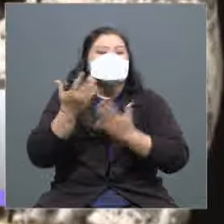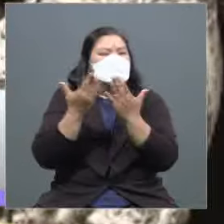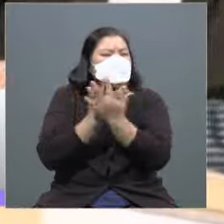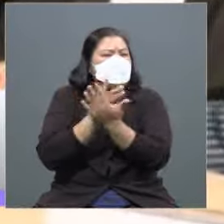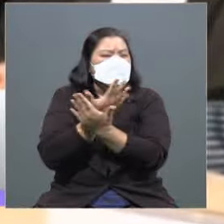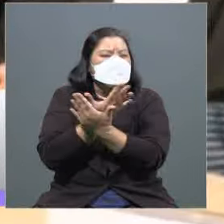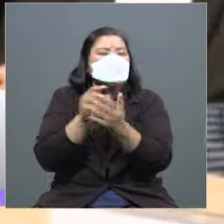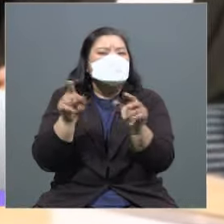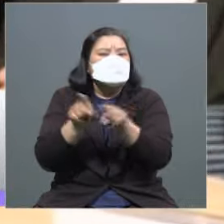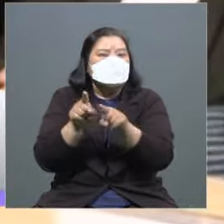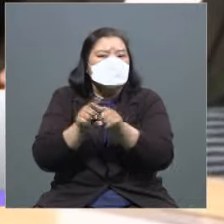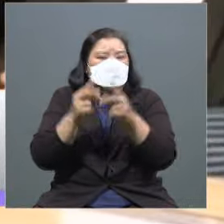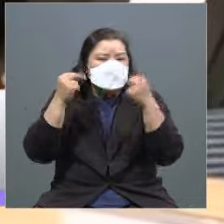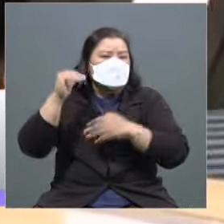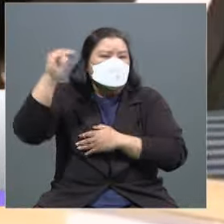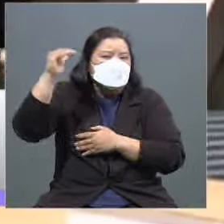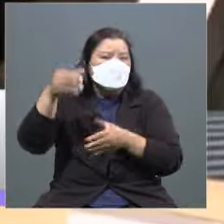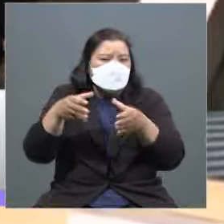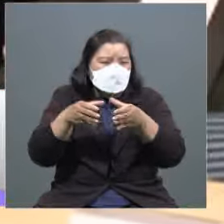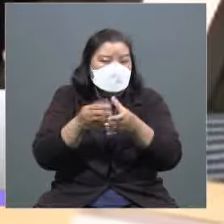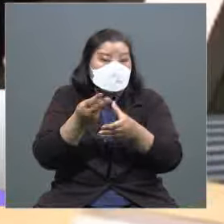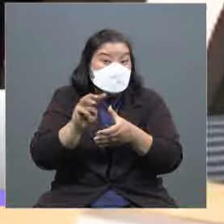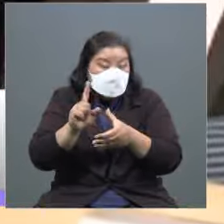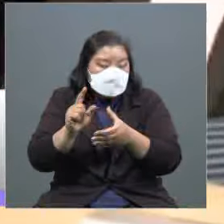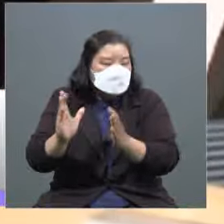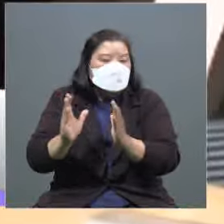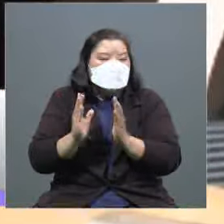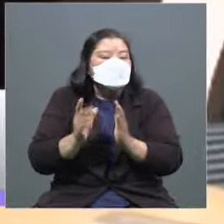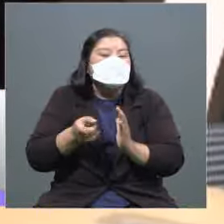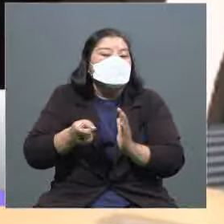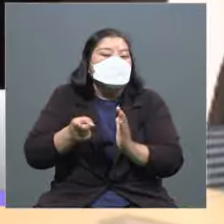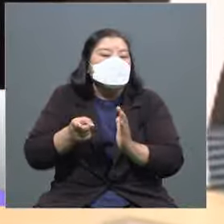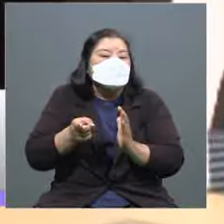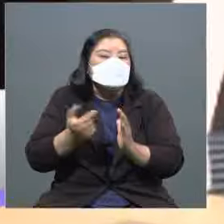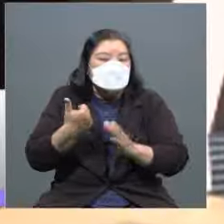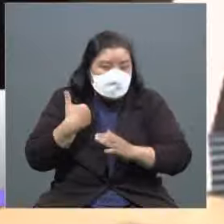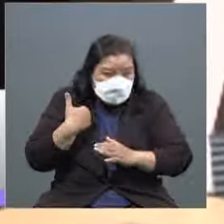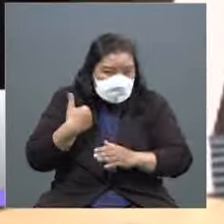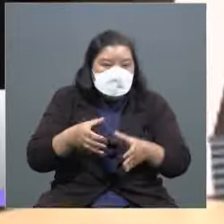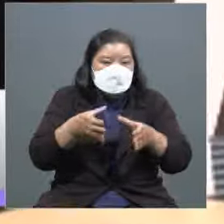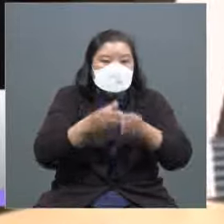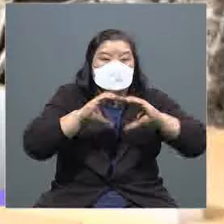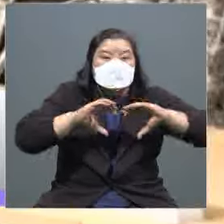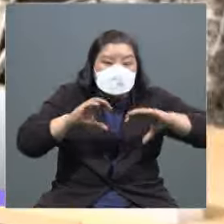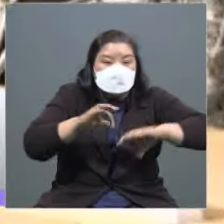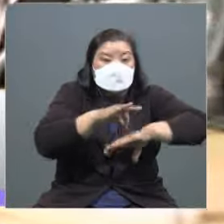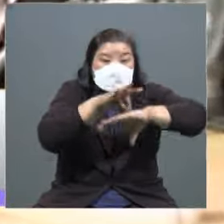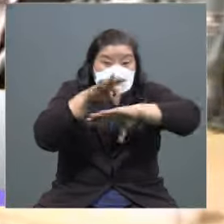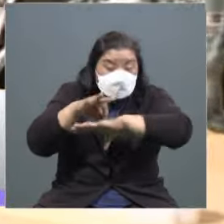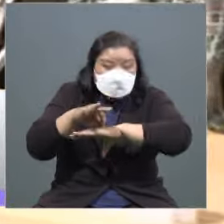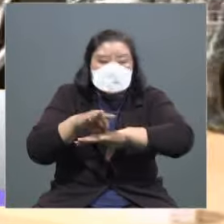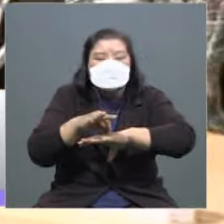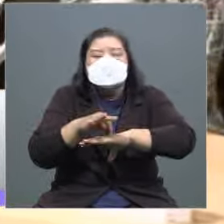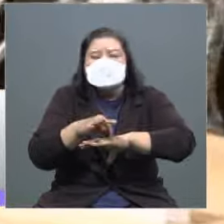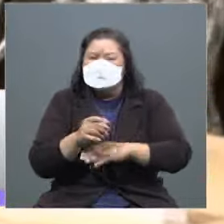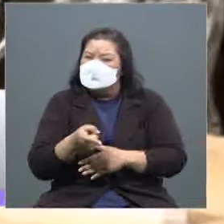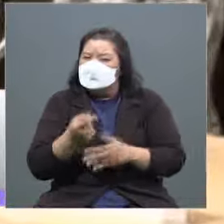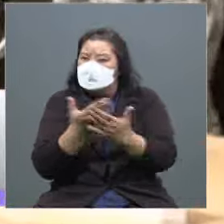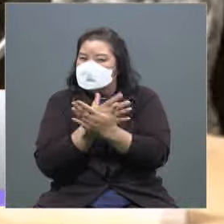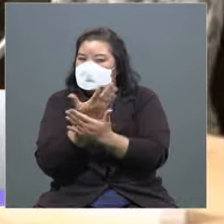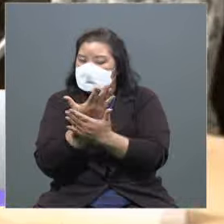เศรษฐาทวีสินอดีตนายกรัฐมนตรีนะครับก็คือจำนวนโควต้ารัฐมนตรีของแต่ละพรรคร่วมรัฐบาลเนี่ยยังคงเป็นตัวเลขเหมือนเดิมนะ